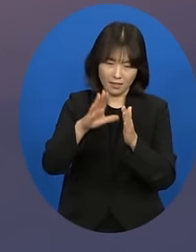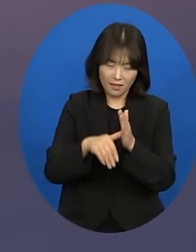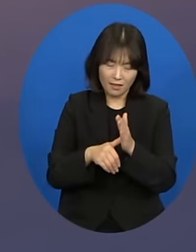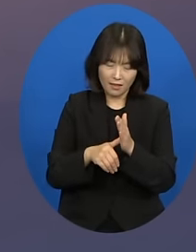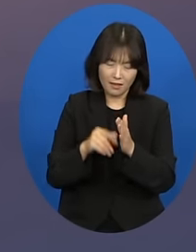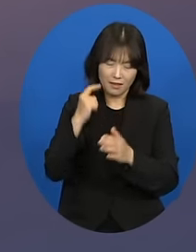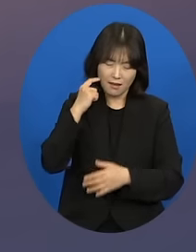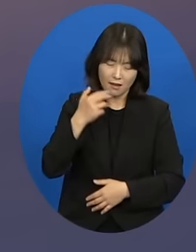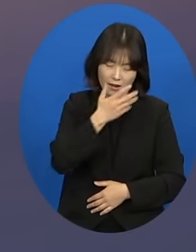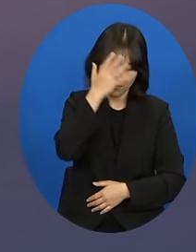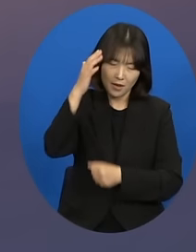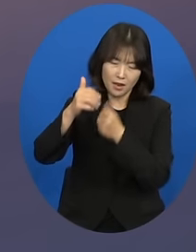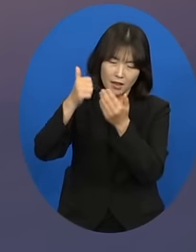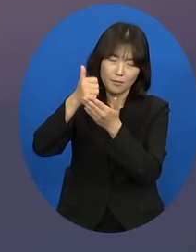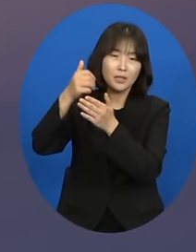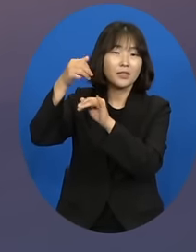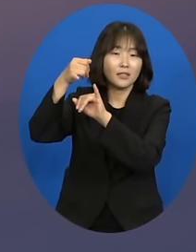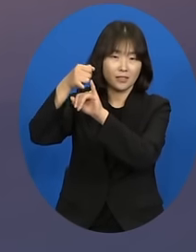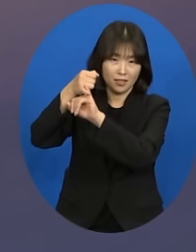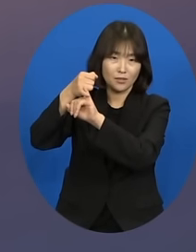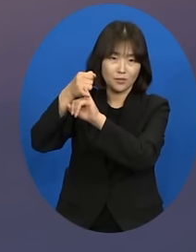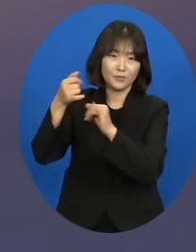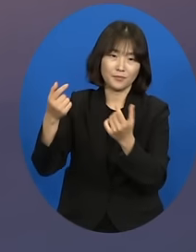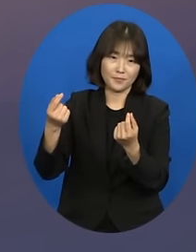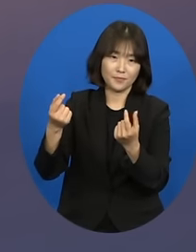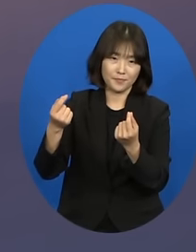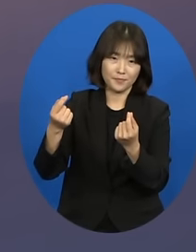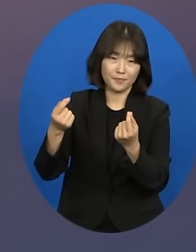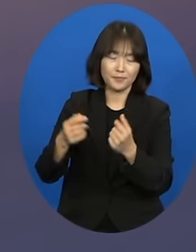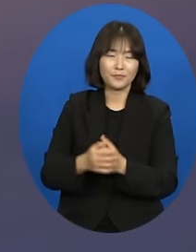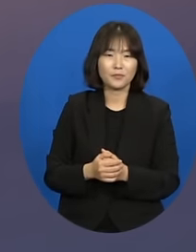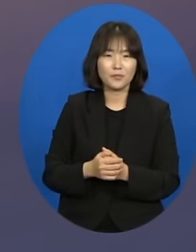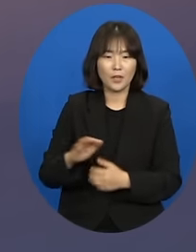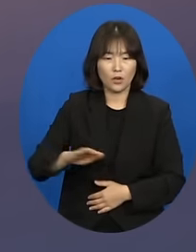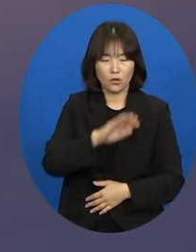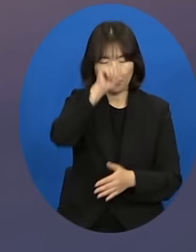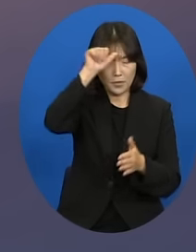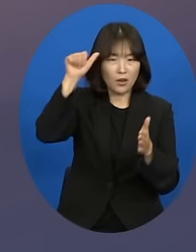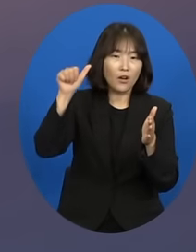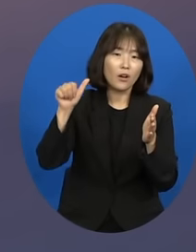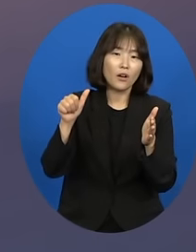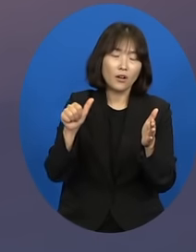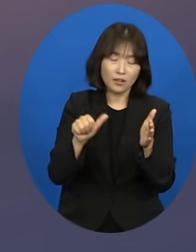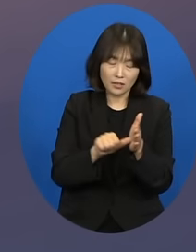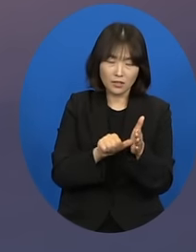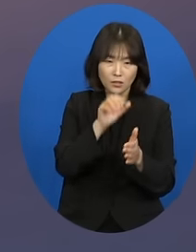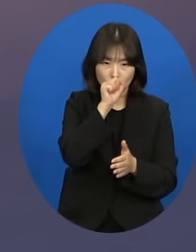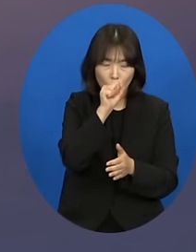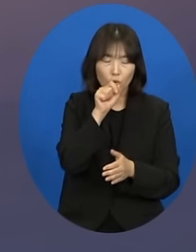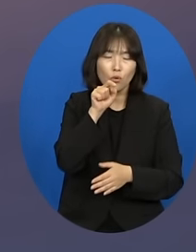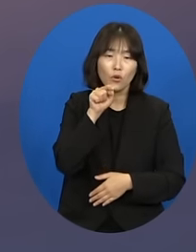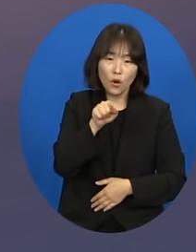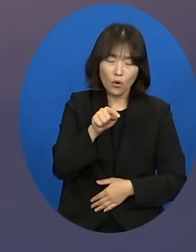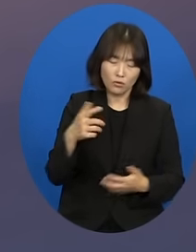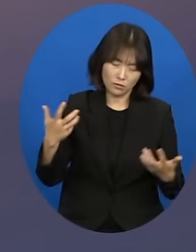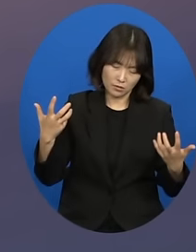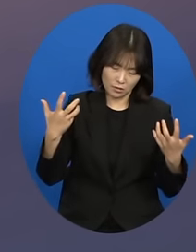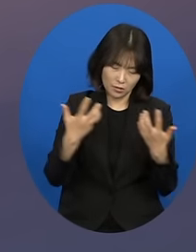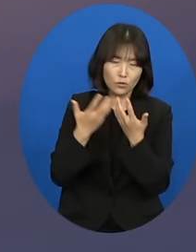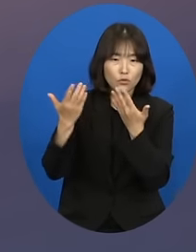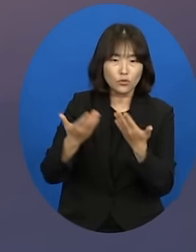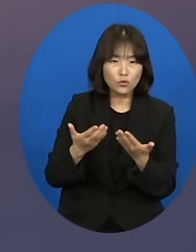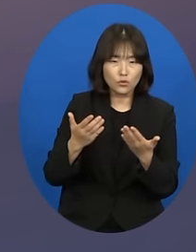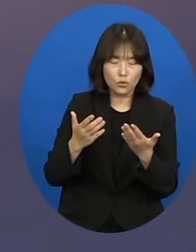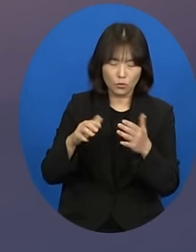하나님의 약속, 그죠? 우리를 평생을 좋은 것으로 흡족히 채워주시고 모든 질병을